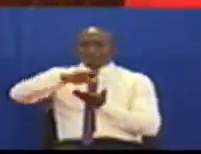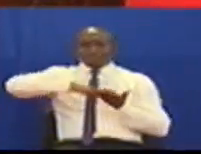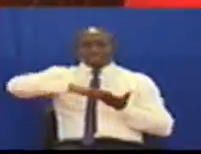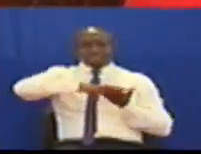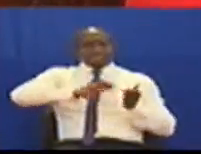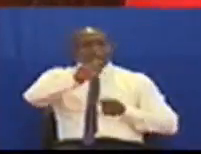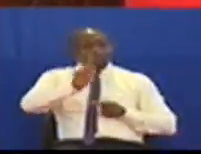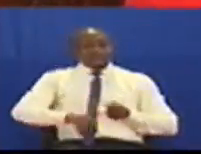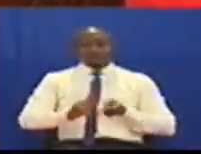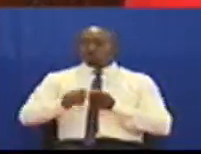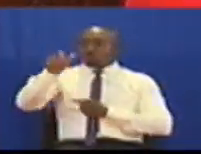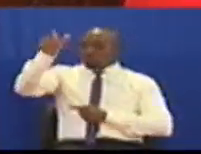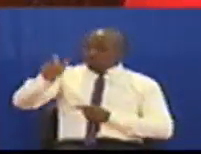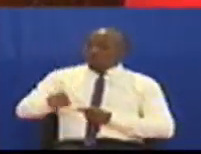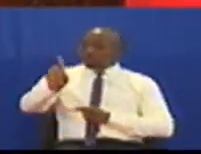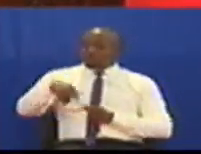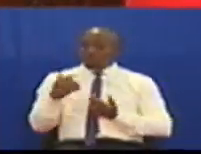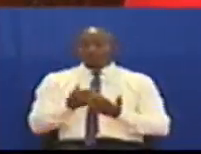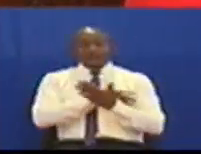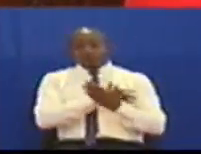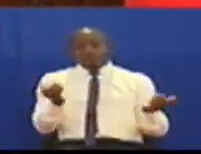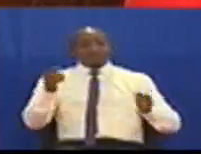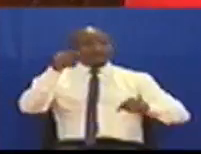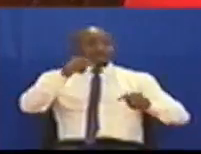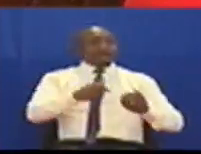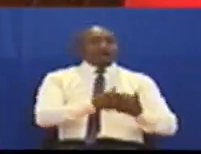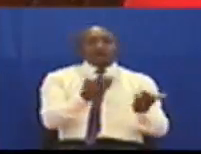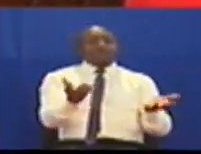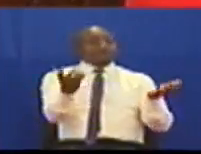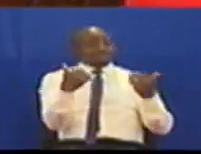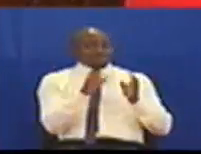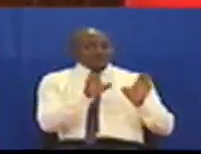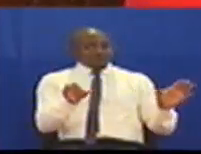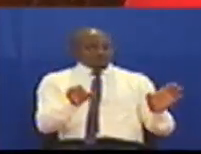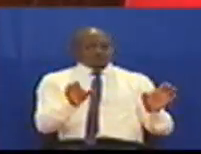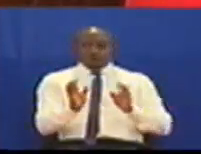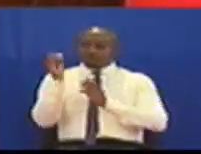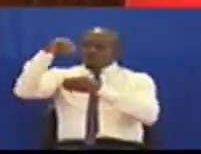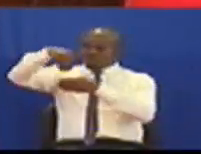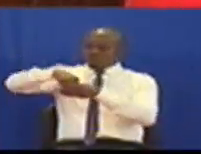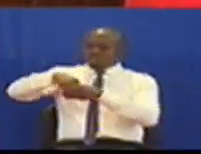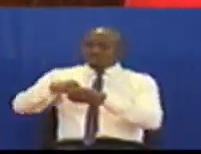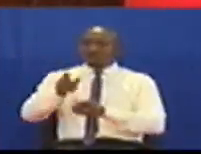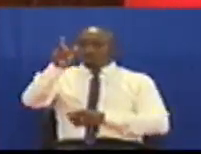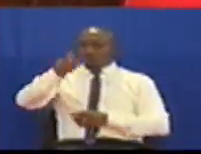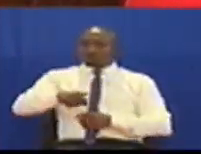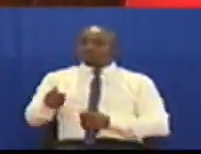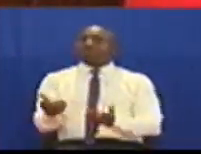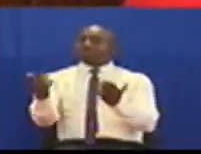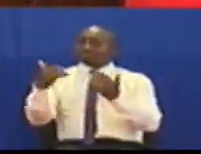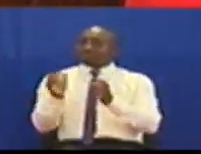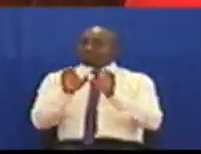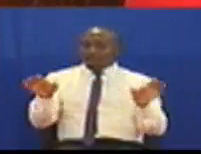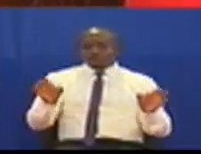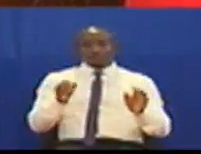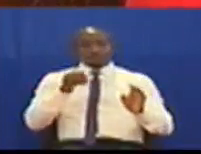ambayo wale ambao hawako katika ulemavu au hawako katika mahitaji maalum wanawa accommodate wale wenye mahitaji maalum, kuona